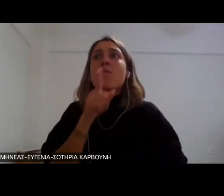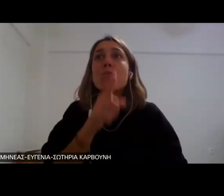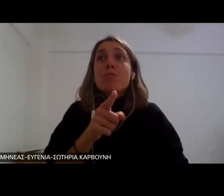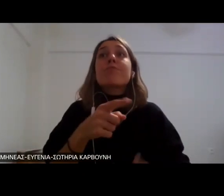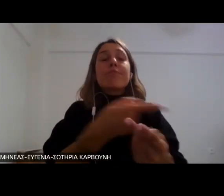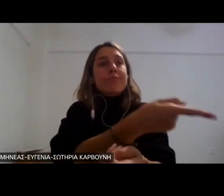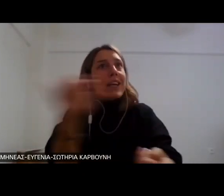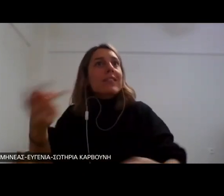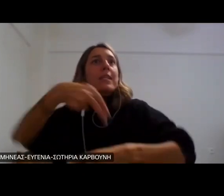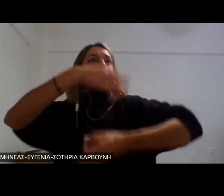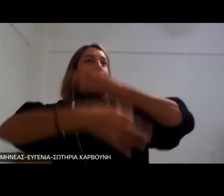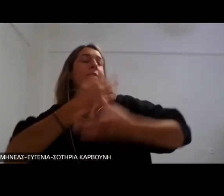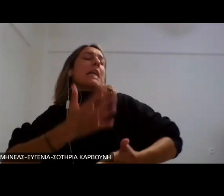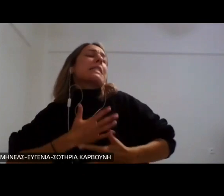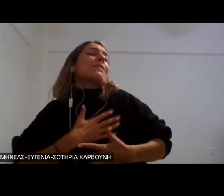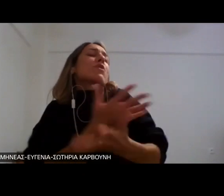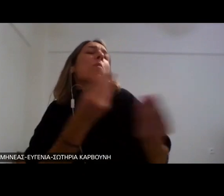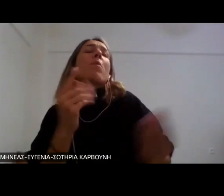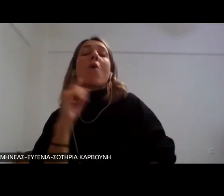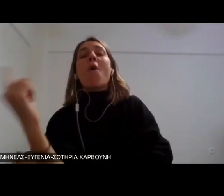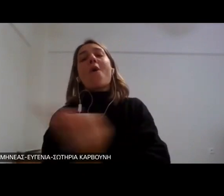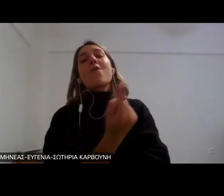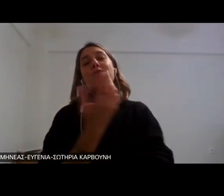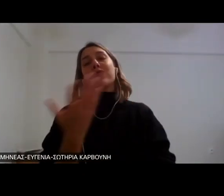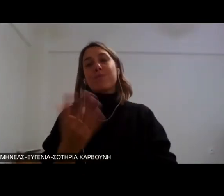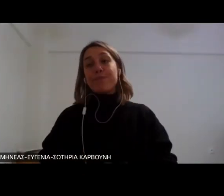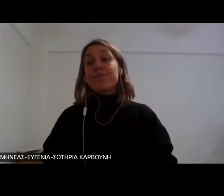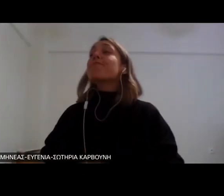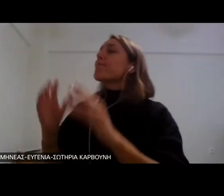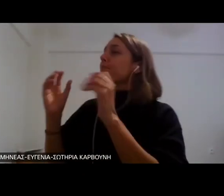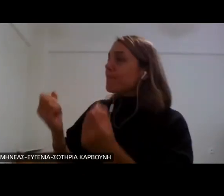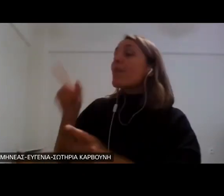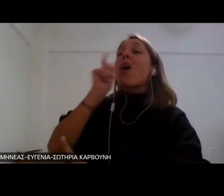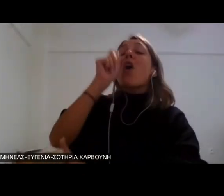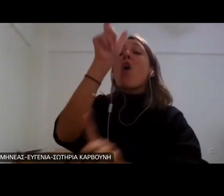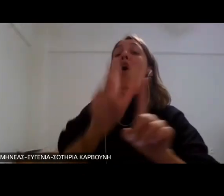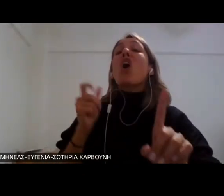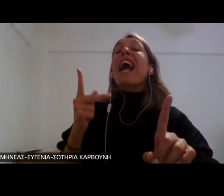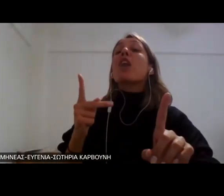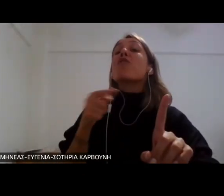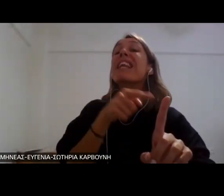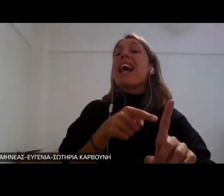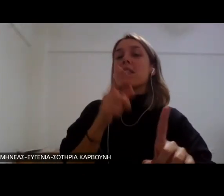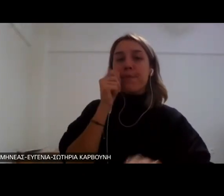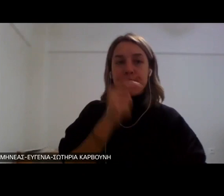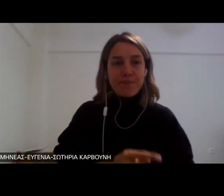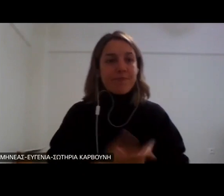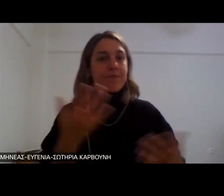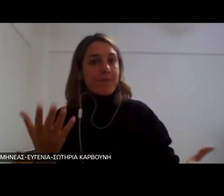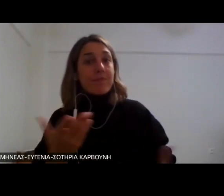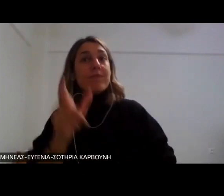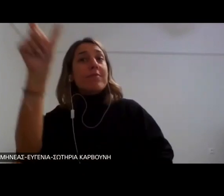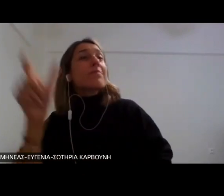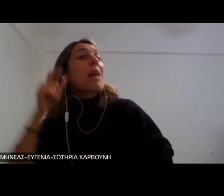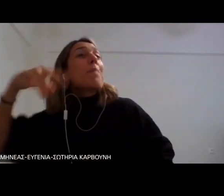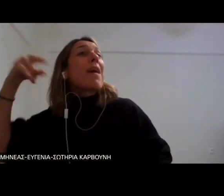Σας ευχαριστώ πραγματικά μέσα από την καρδιά μου όλους. Ωραία. Ο κύριος Καλαβρινάς. Ναι. Καταρχάς, θα συμφωνήσω με την κυρία Παυλίδου